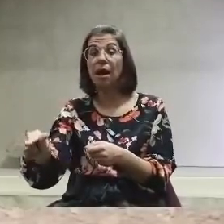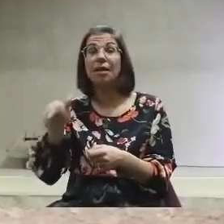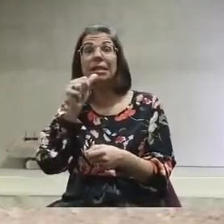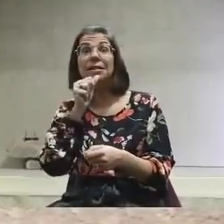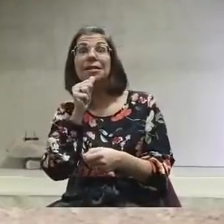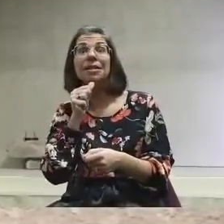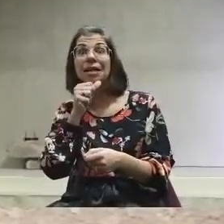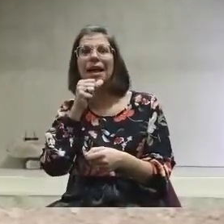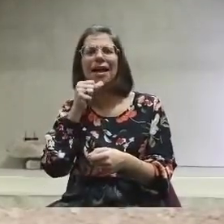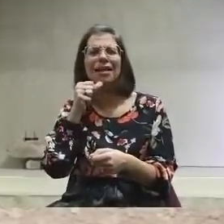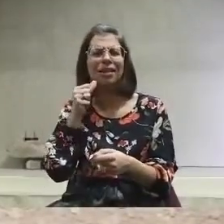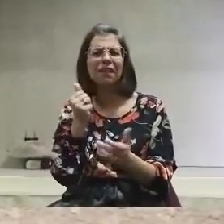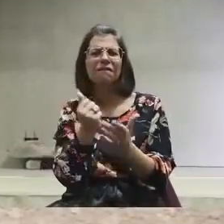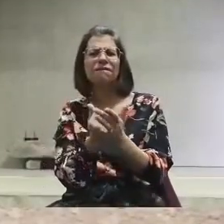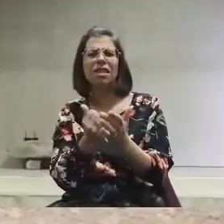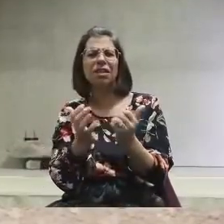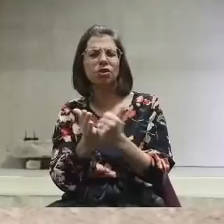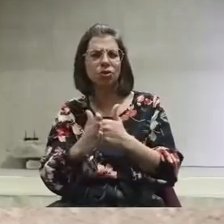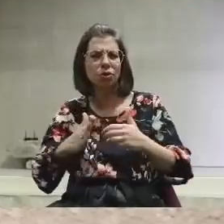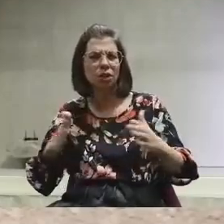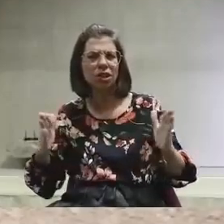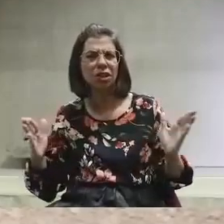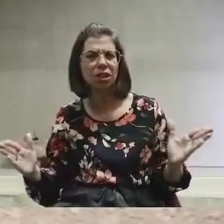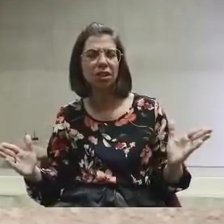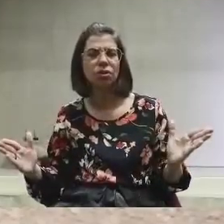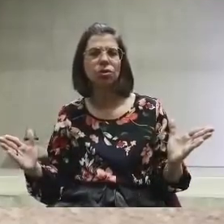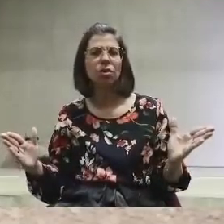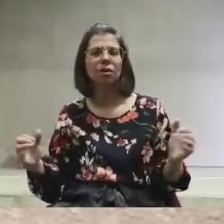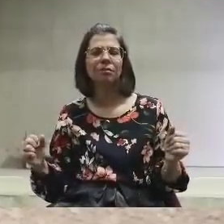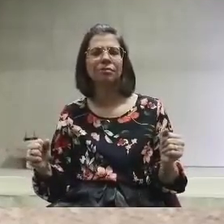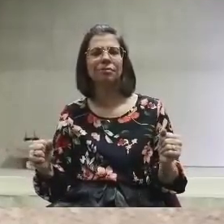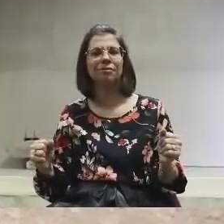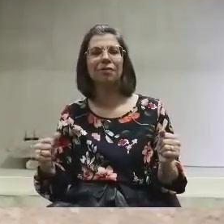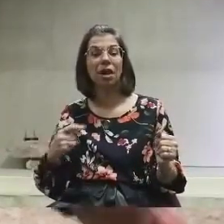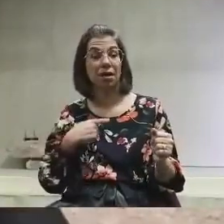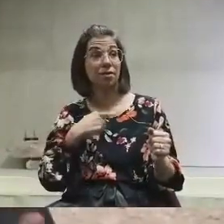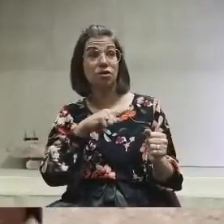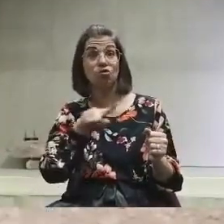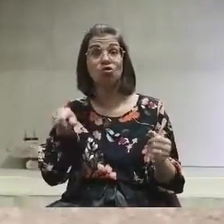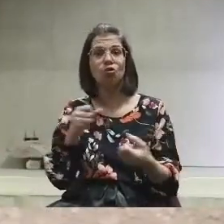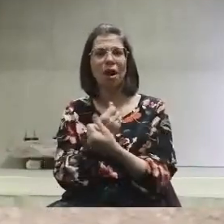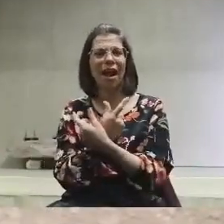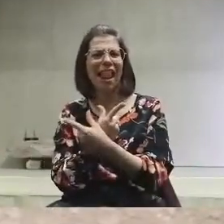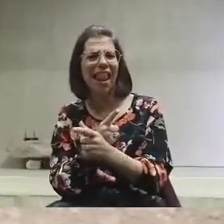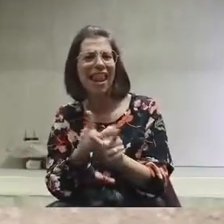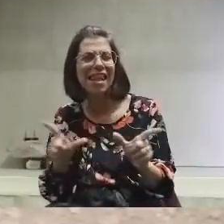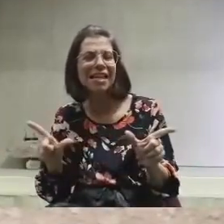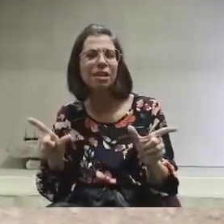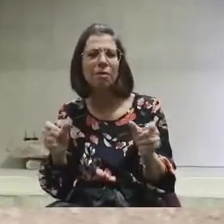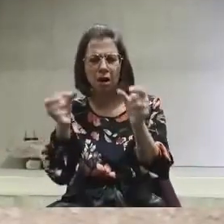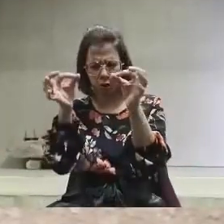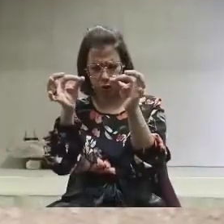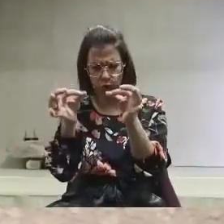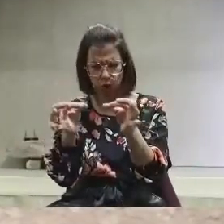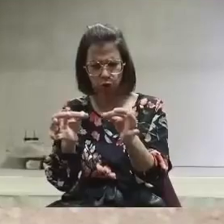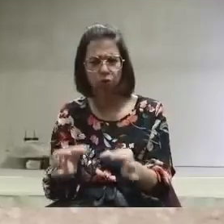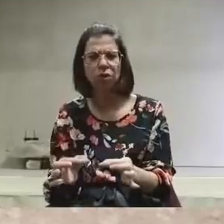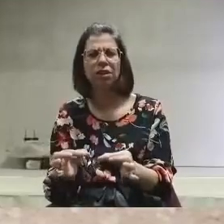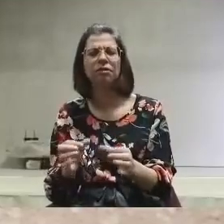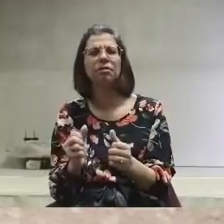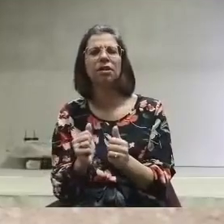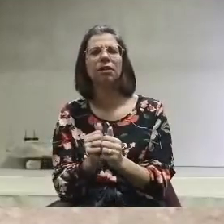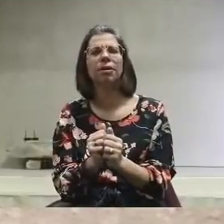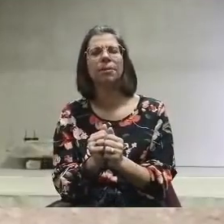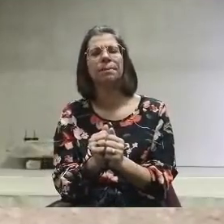transgressions, tous les péchés, réclament condamnation, châtiment éternel, la mort, la prison éternelle, la